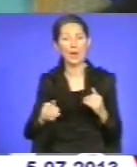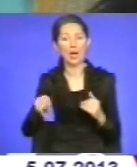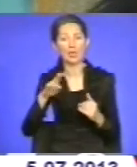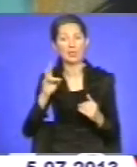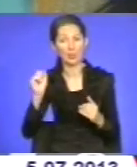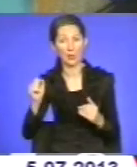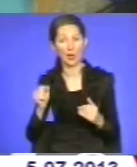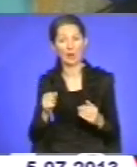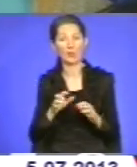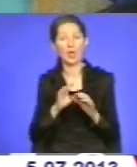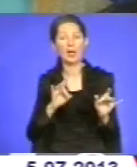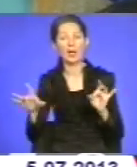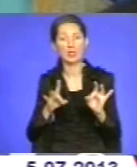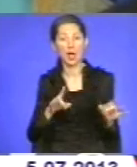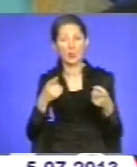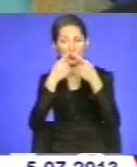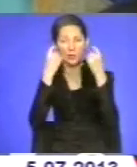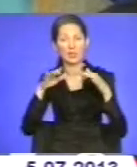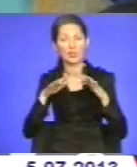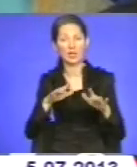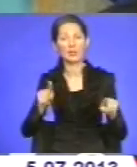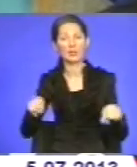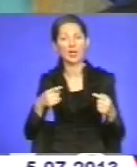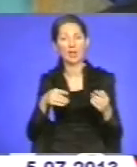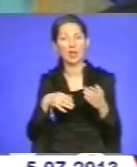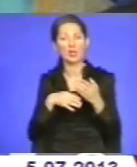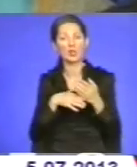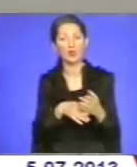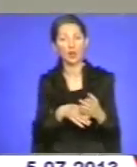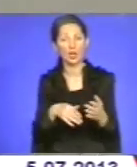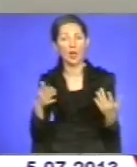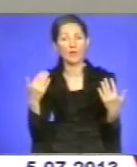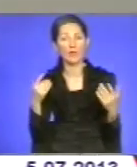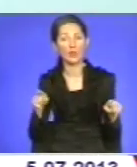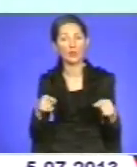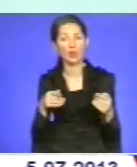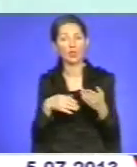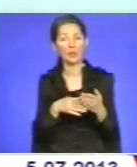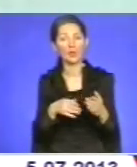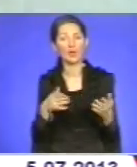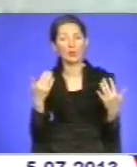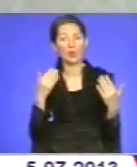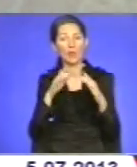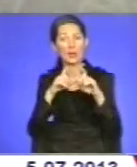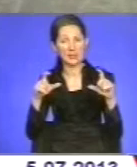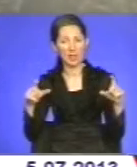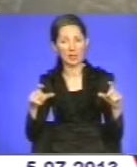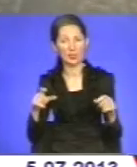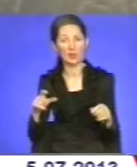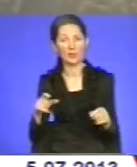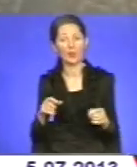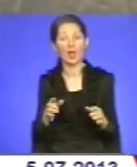рекламно-інформаційна діяльність. Сприяння створенню відпочинкових закладів. Представники управління з питань туризму закликають